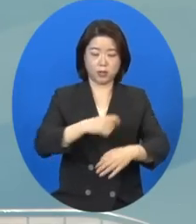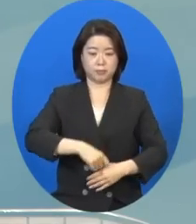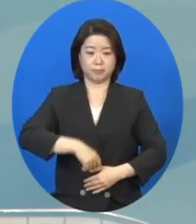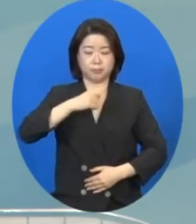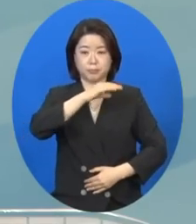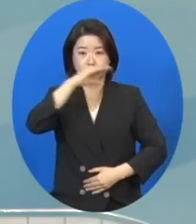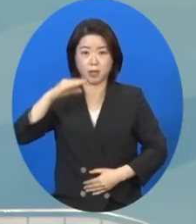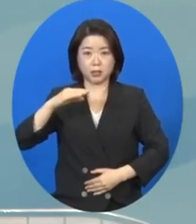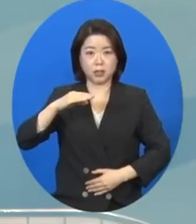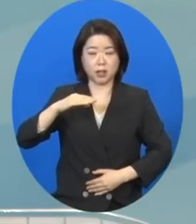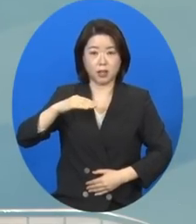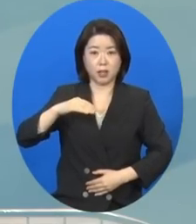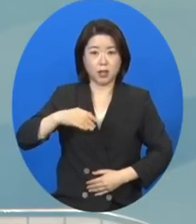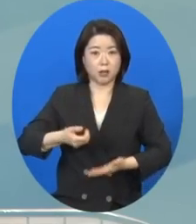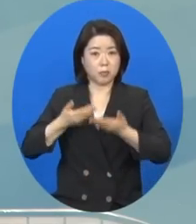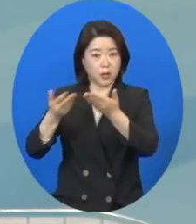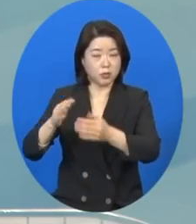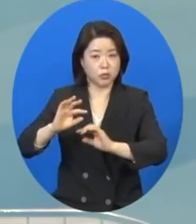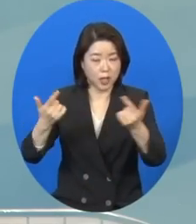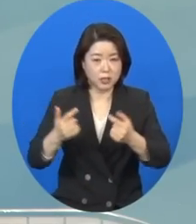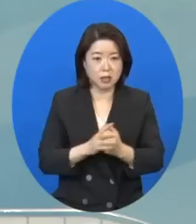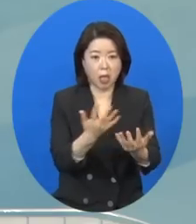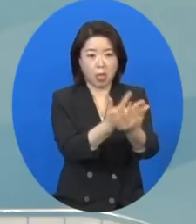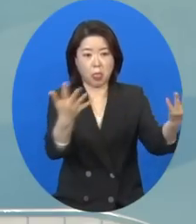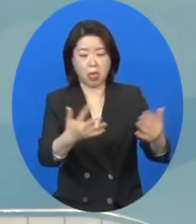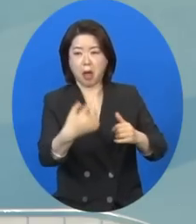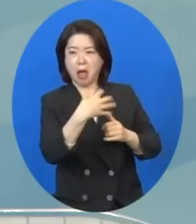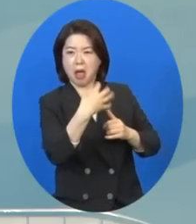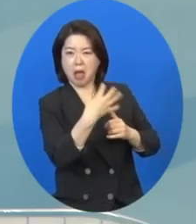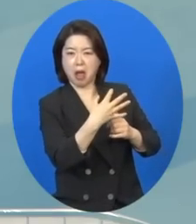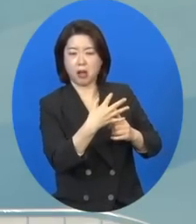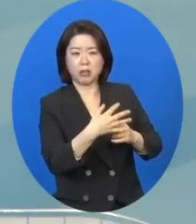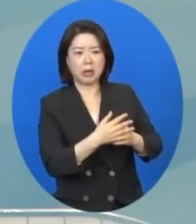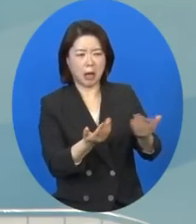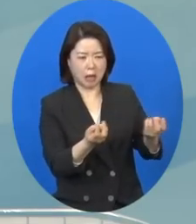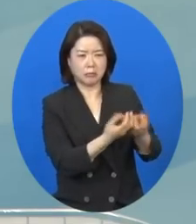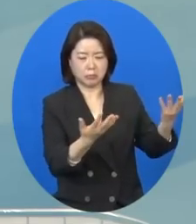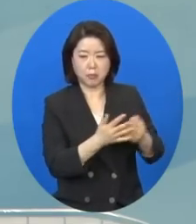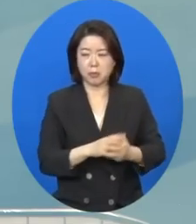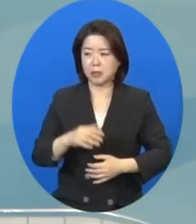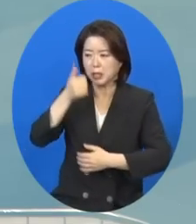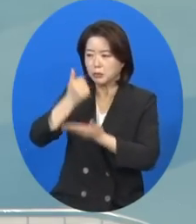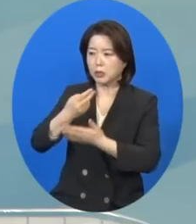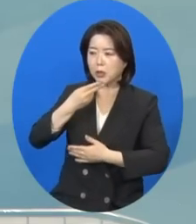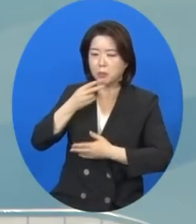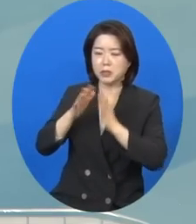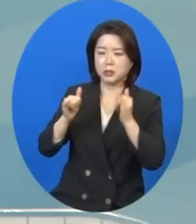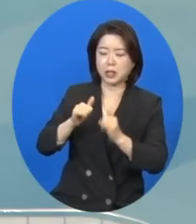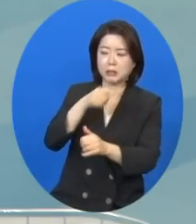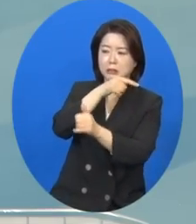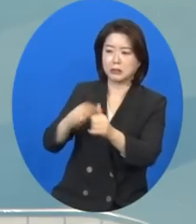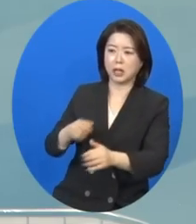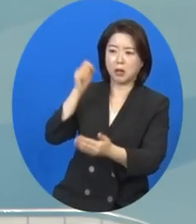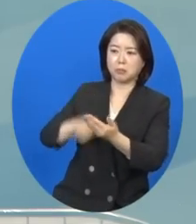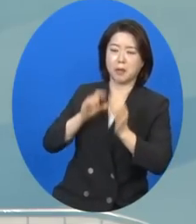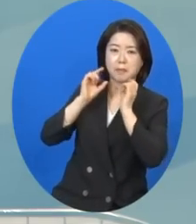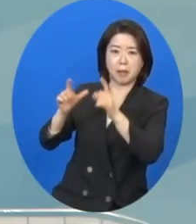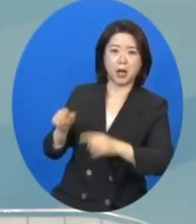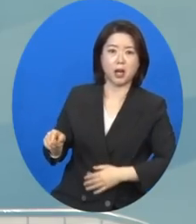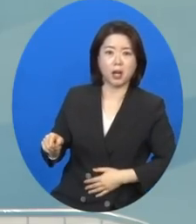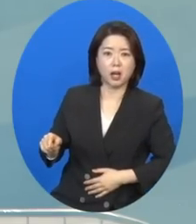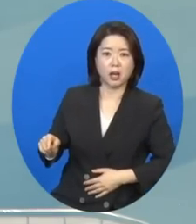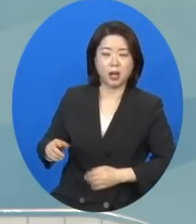않고 군중들의 압박에 못 이겨서 무고한 자를 사형이라고 판결한 것입니다 정치적 계산의